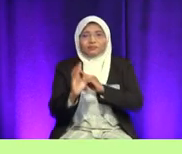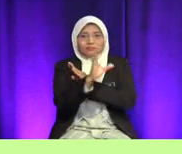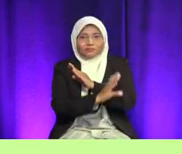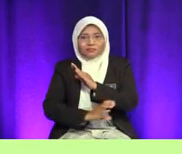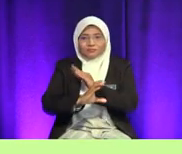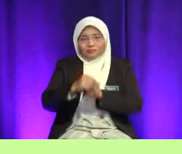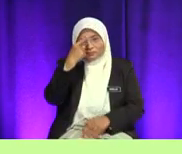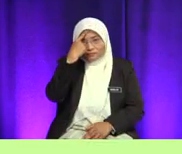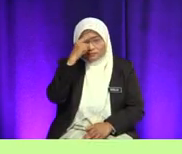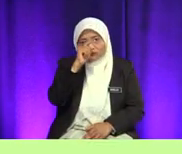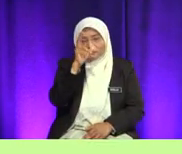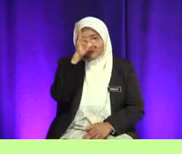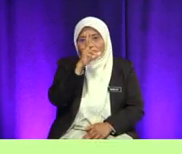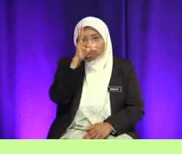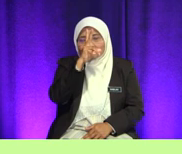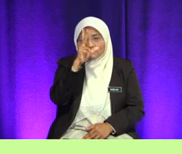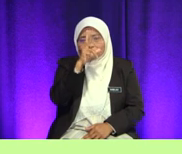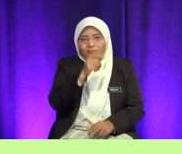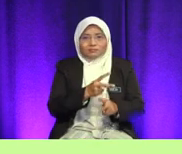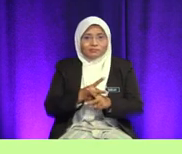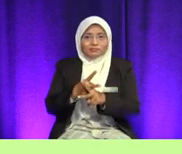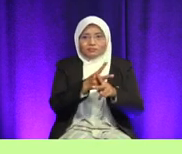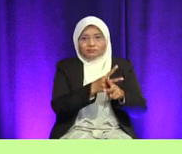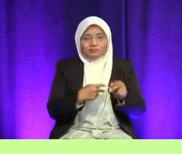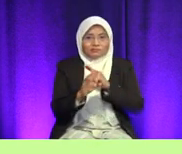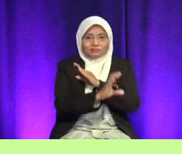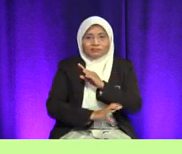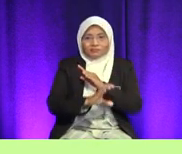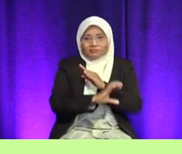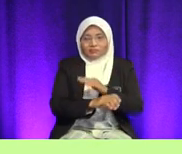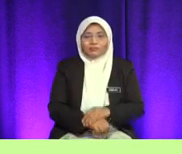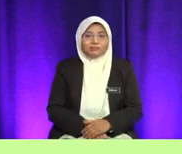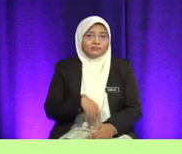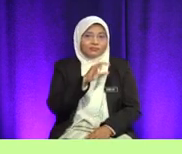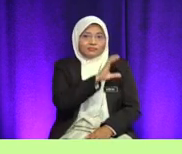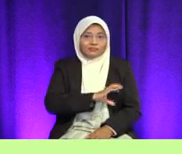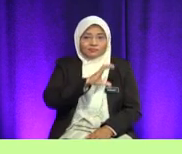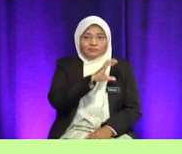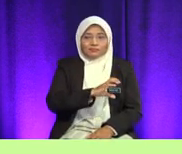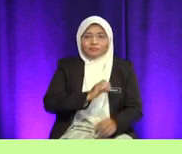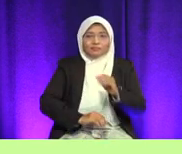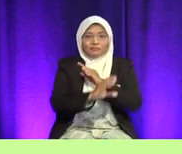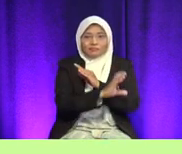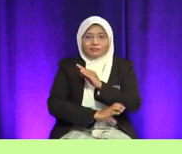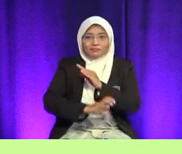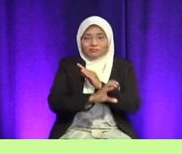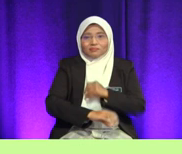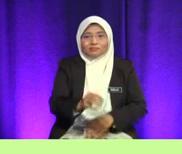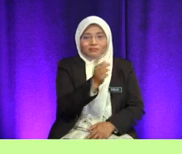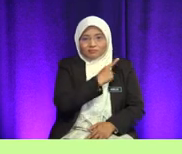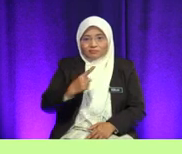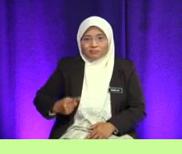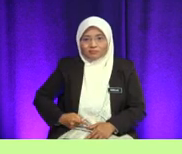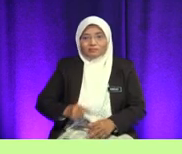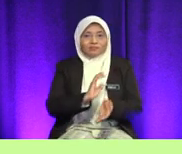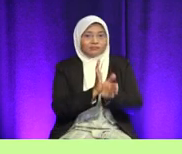kawalan pemerintahan dan pun takbiran ciri negara berdaulat menjadikan negara kita sebuah negara yang stabil dan